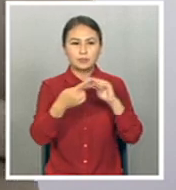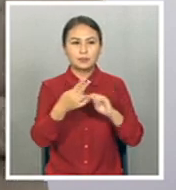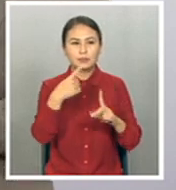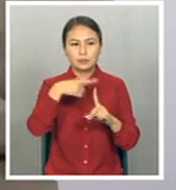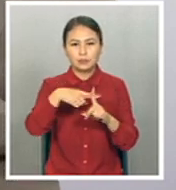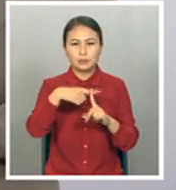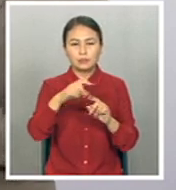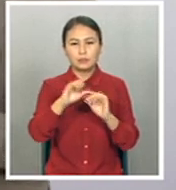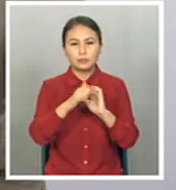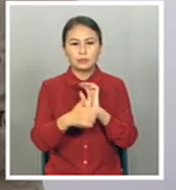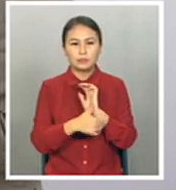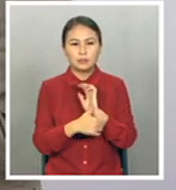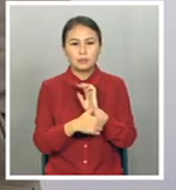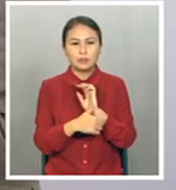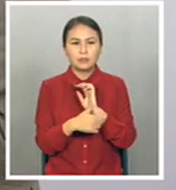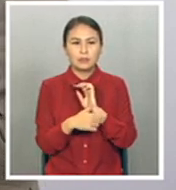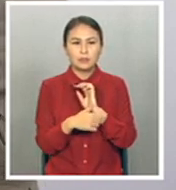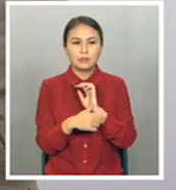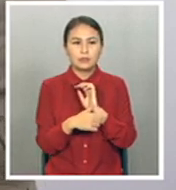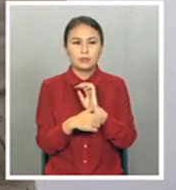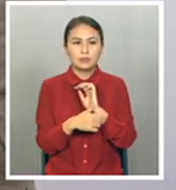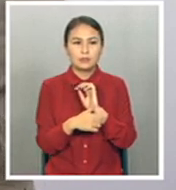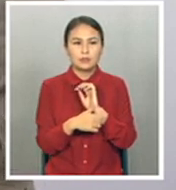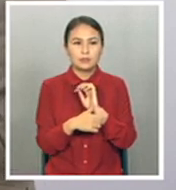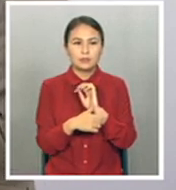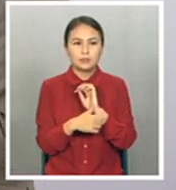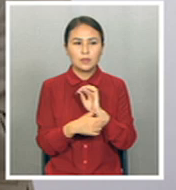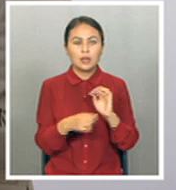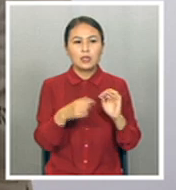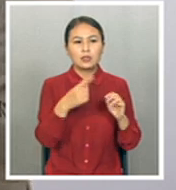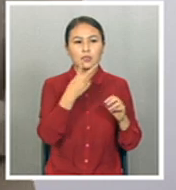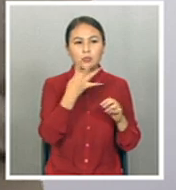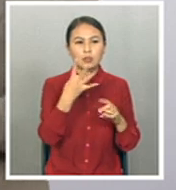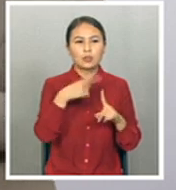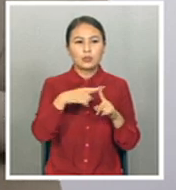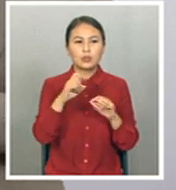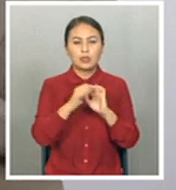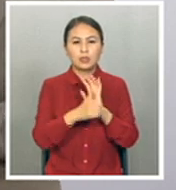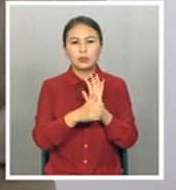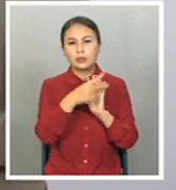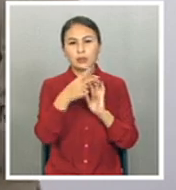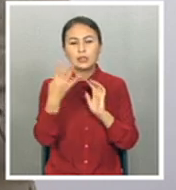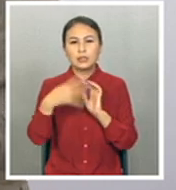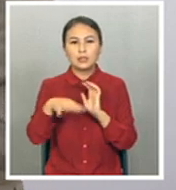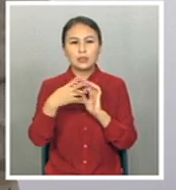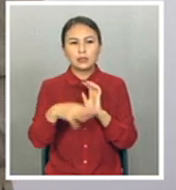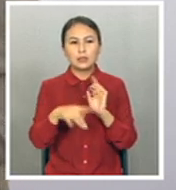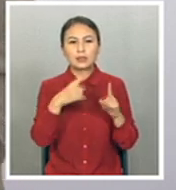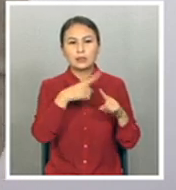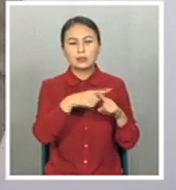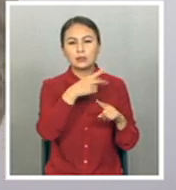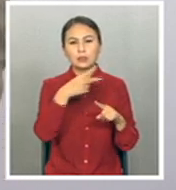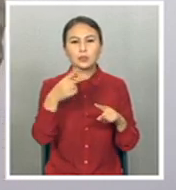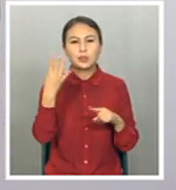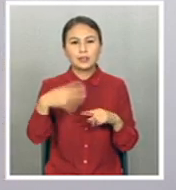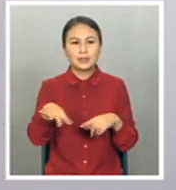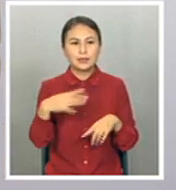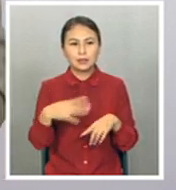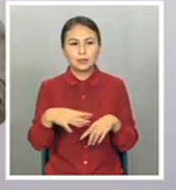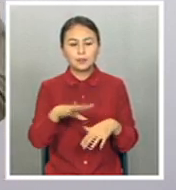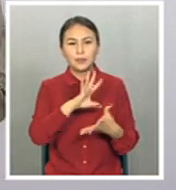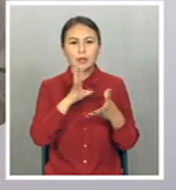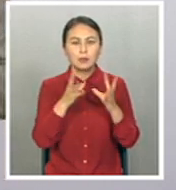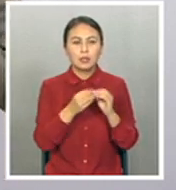қосамыз. Жауабын жазайық. 24-ке 16 қоссақ 40 шығады. X тең болады 40. Бұл бізде теңдеуіміздің